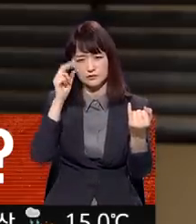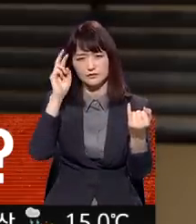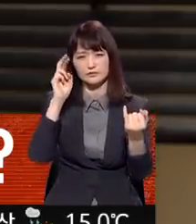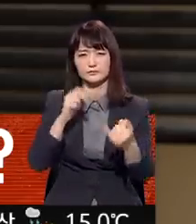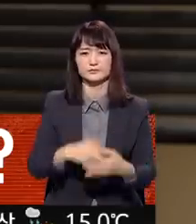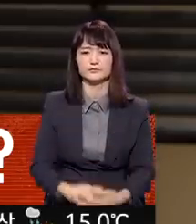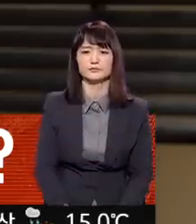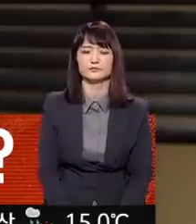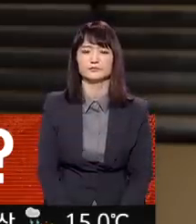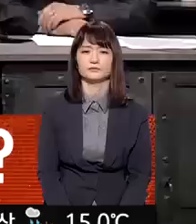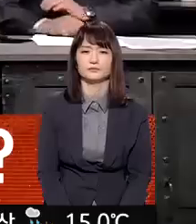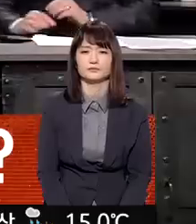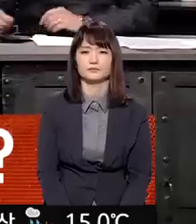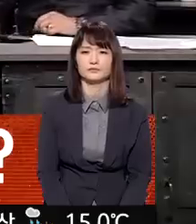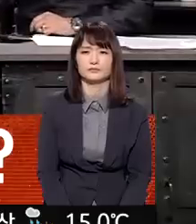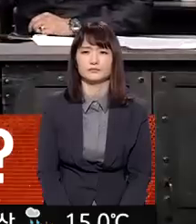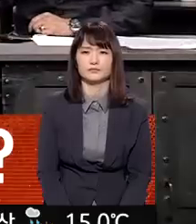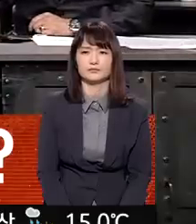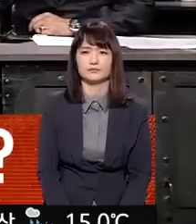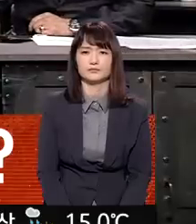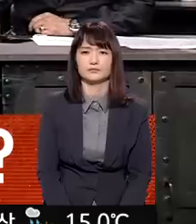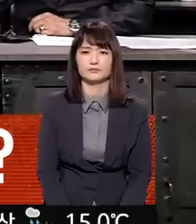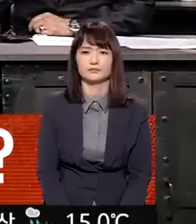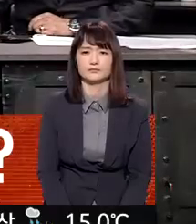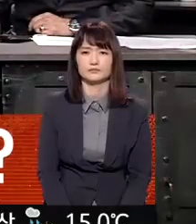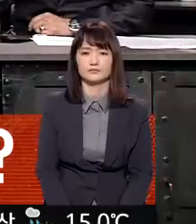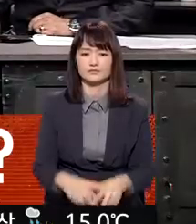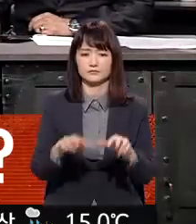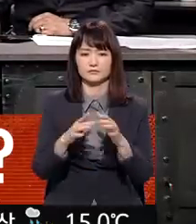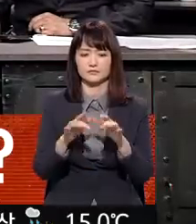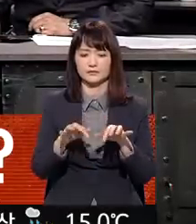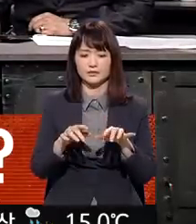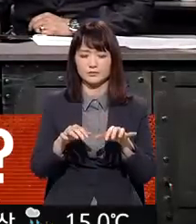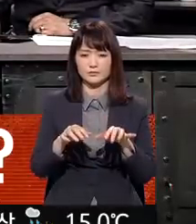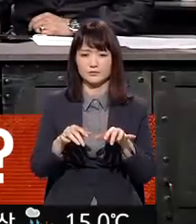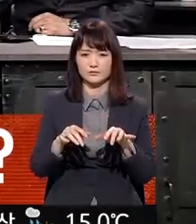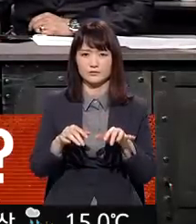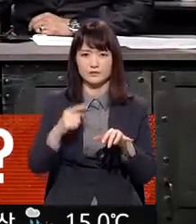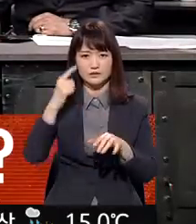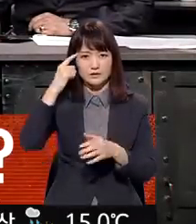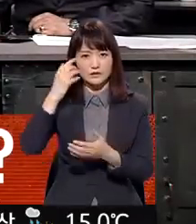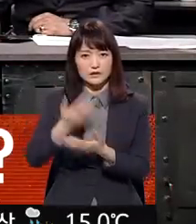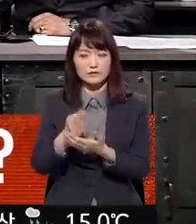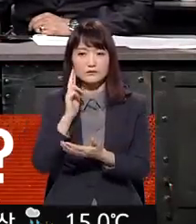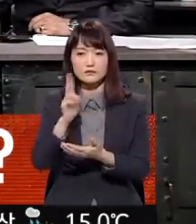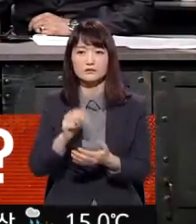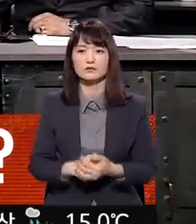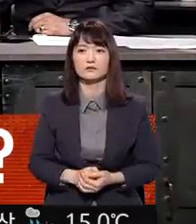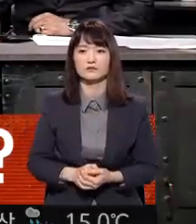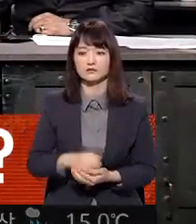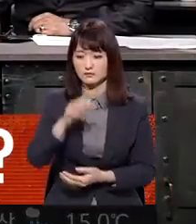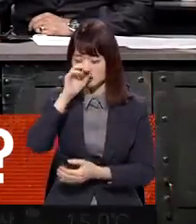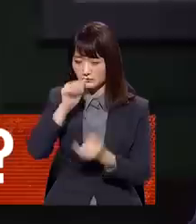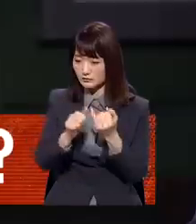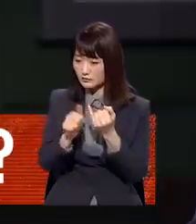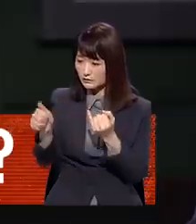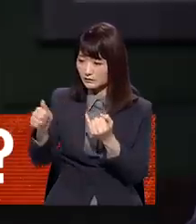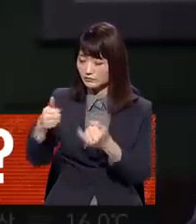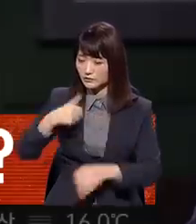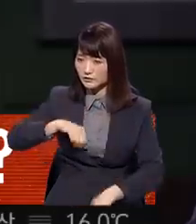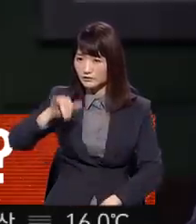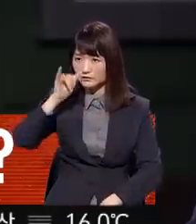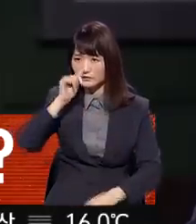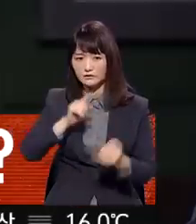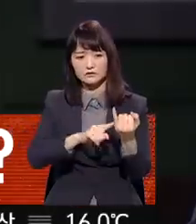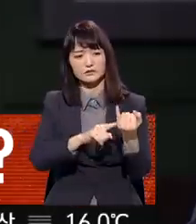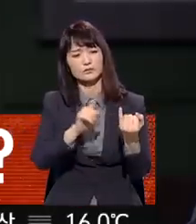그렇군요. 자, 우리 가족 여러분들도 지금 엄청나게 충격을 받으셨어요. 네, 일단 신인숙님은 저렇게 착한 남편이랑 자식이 있는데